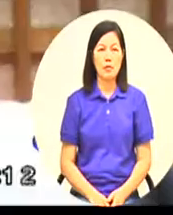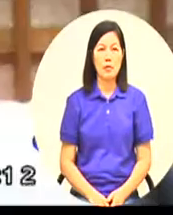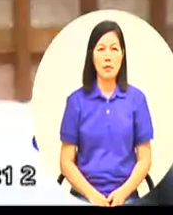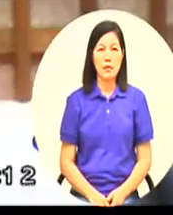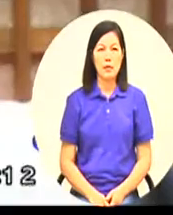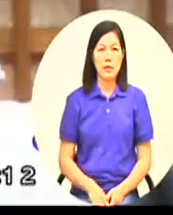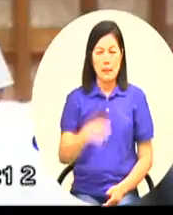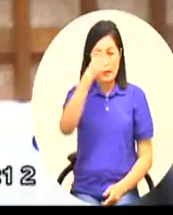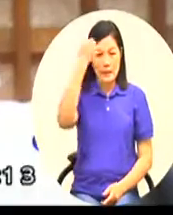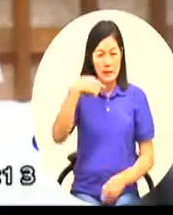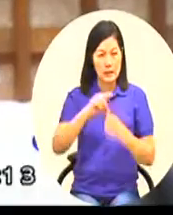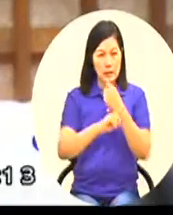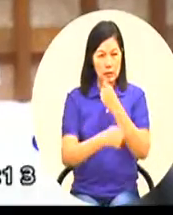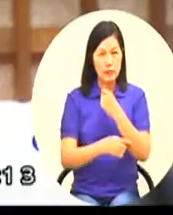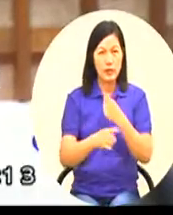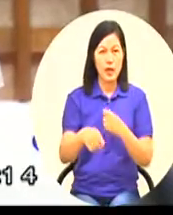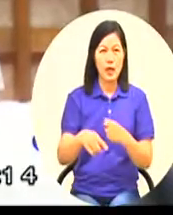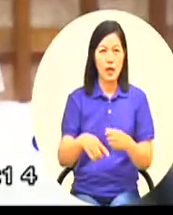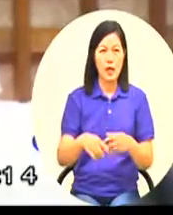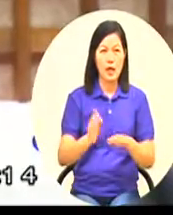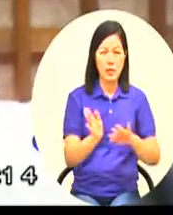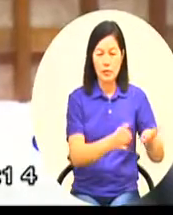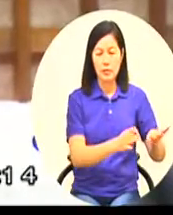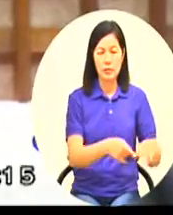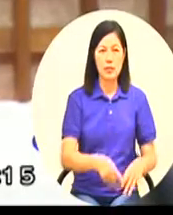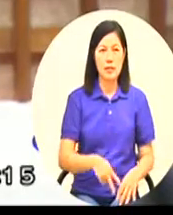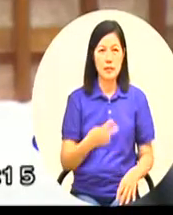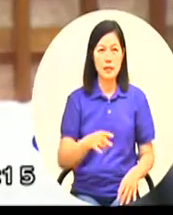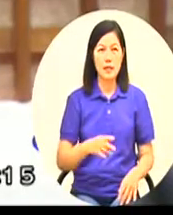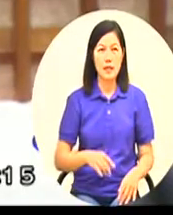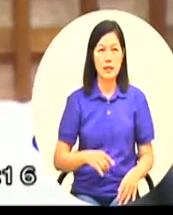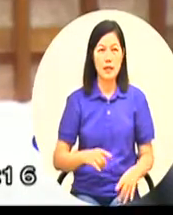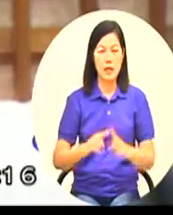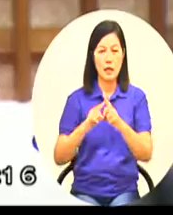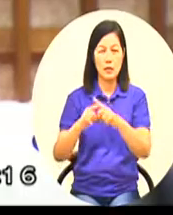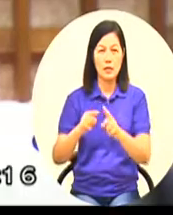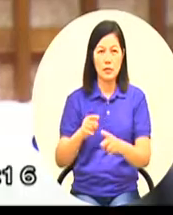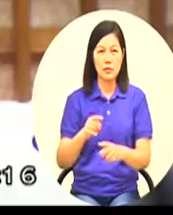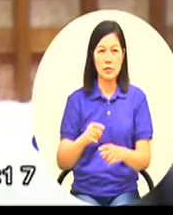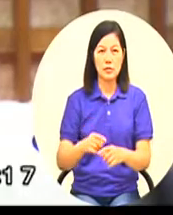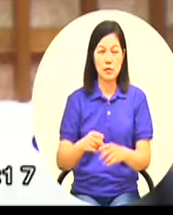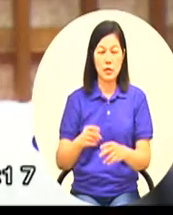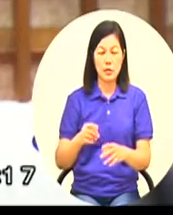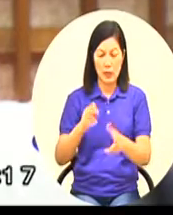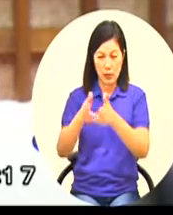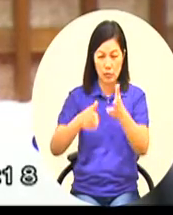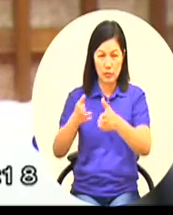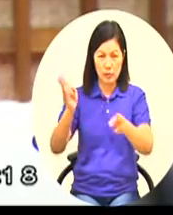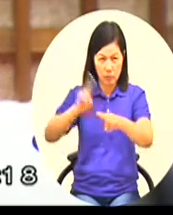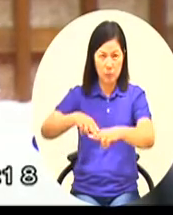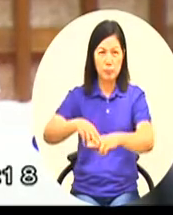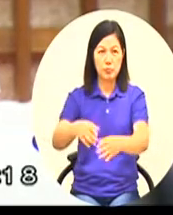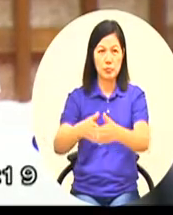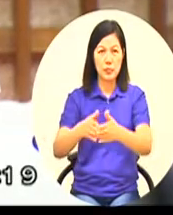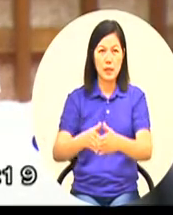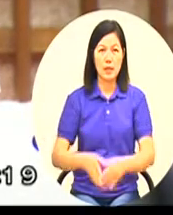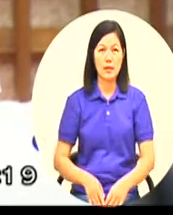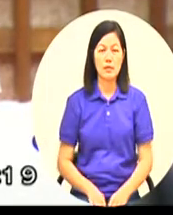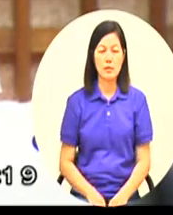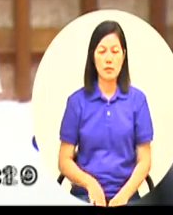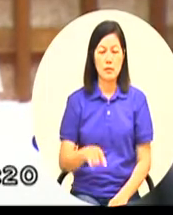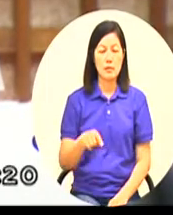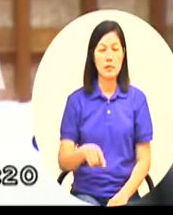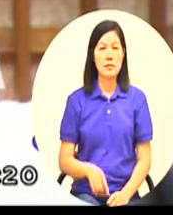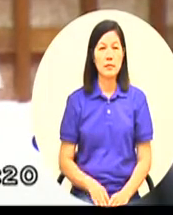可不可以说你立即观厂，你根本没有 当然 工厂执照， 当然就是要观厂。 对， 这个部分我们已经，因